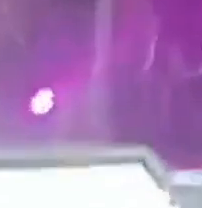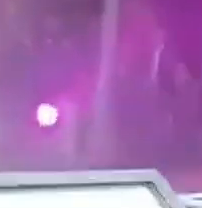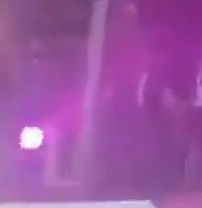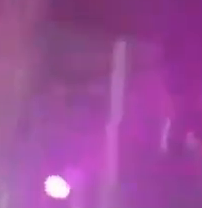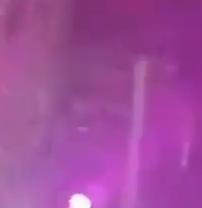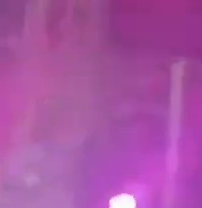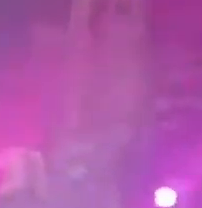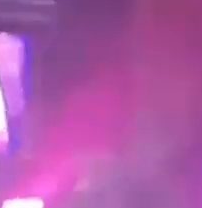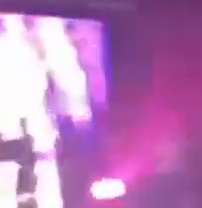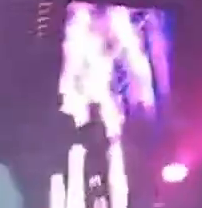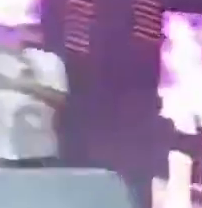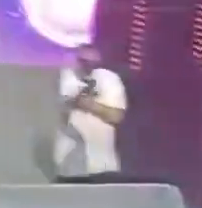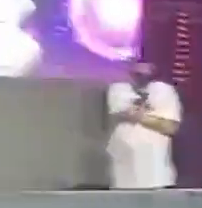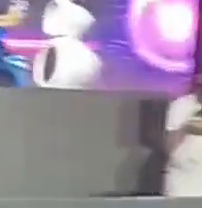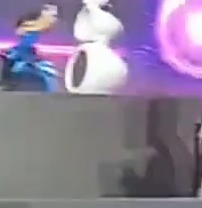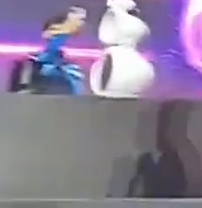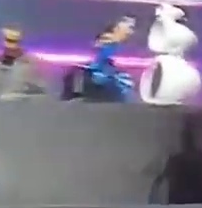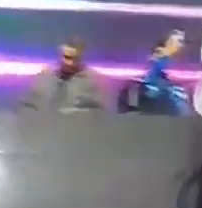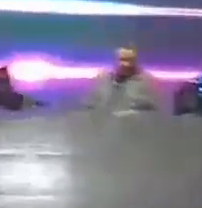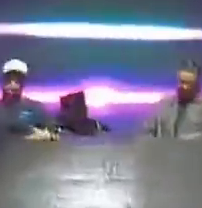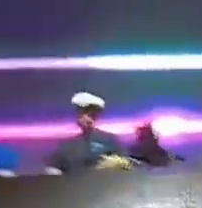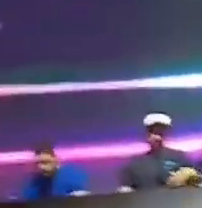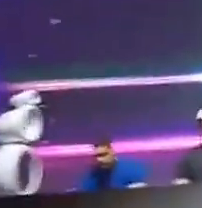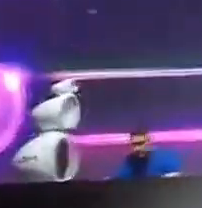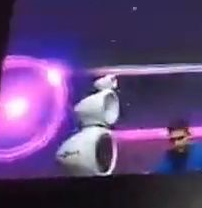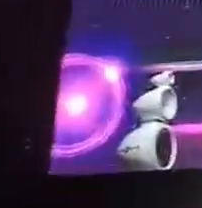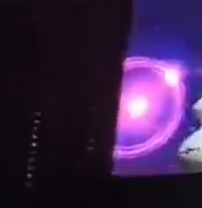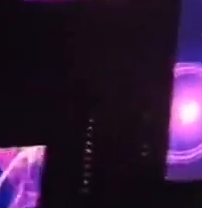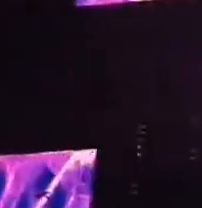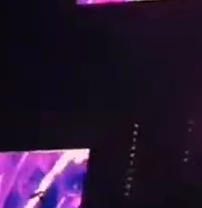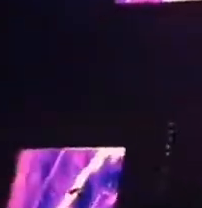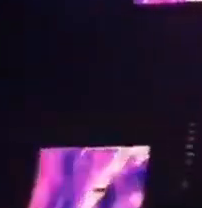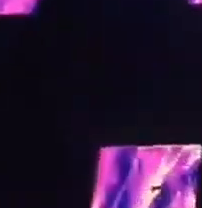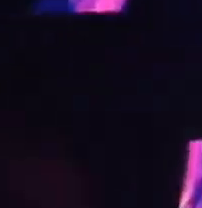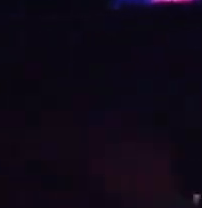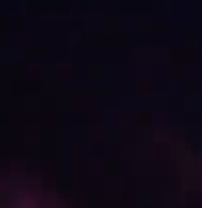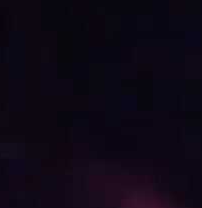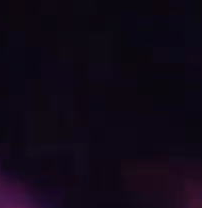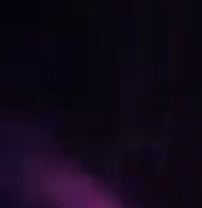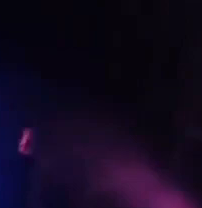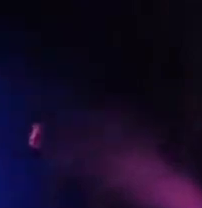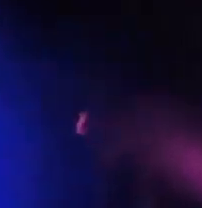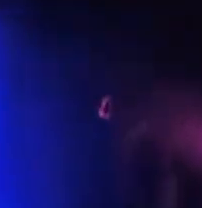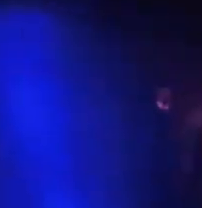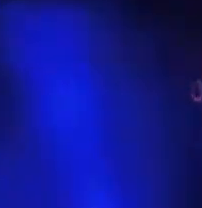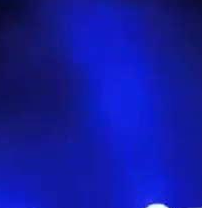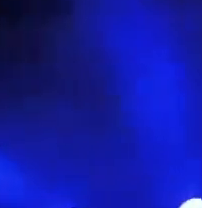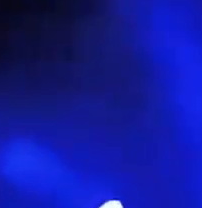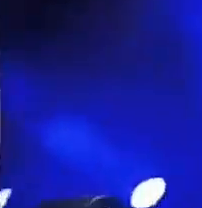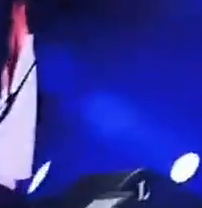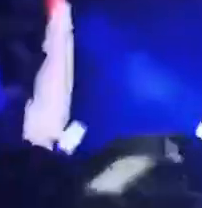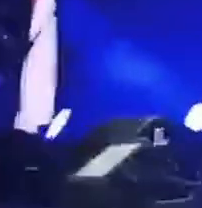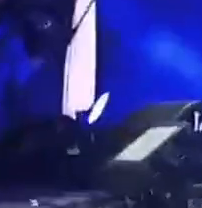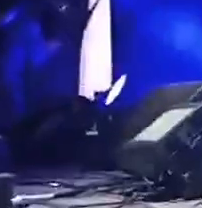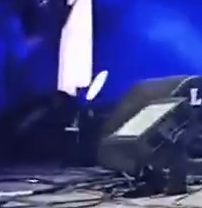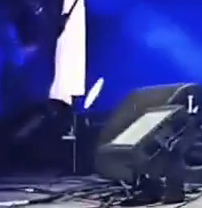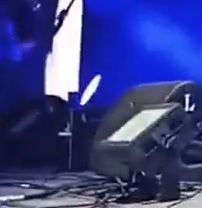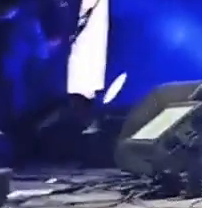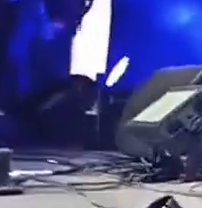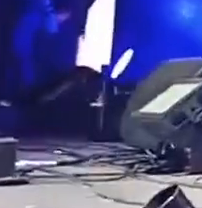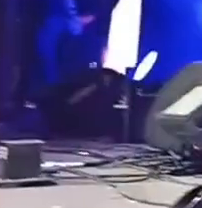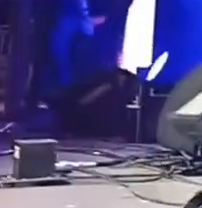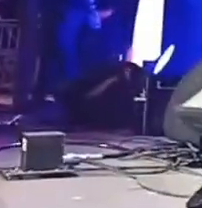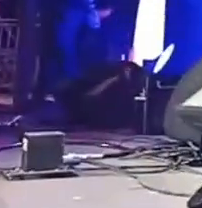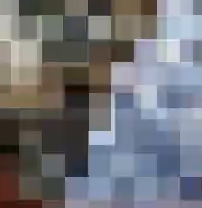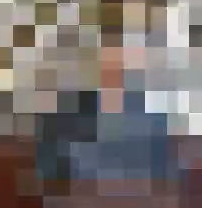الأصالة والمعاصرة. الحزب الذي يتبنى رؤية حداثية منفتحة